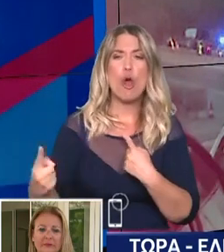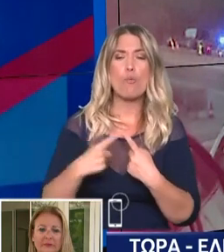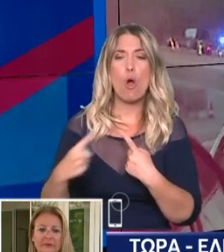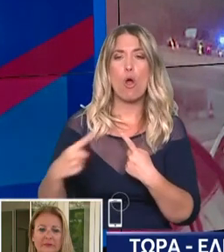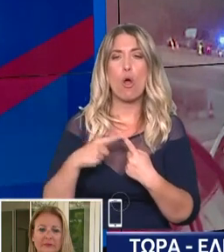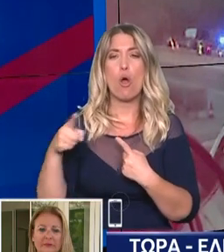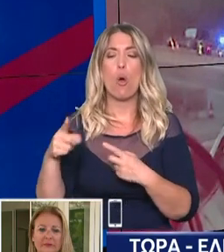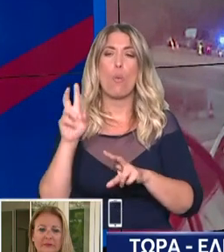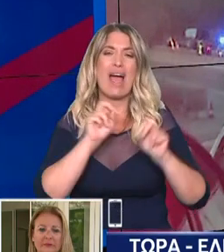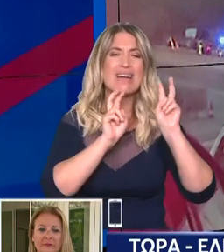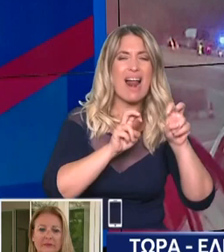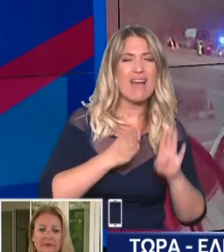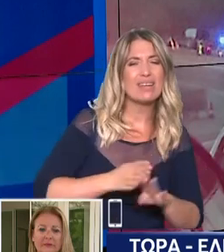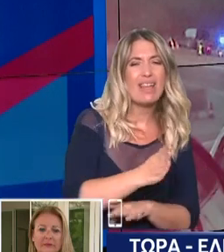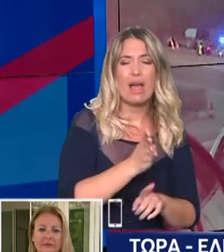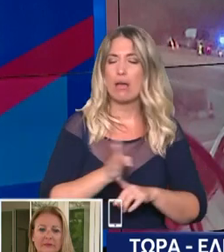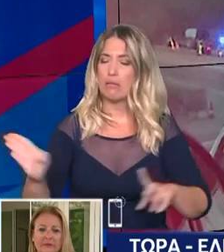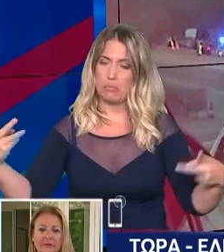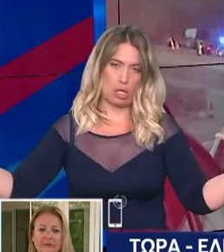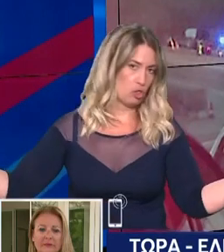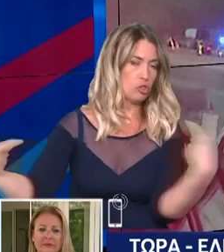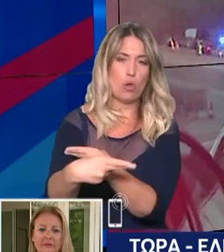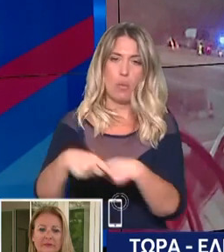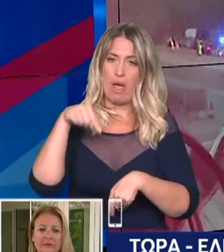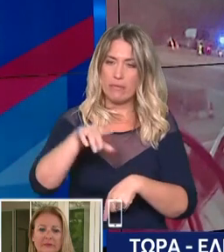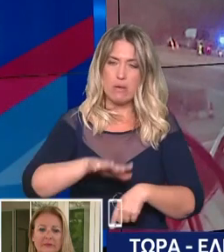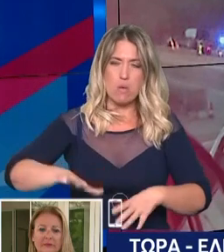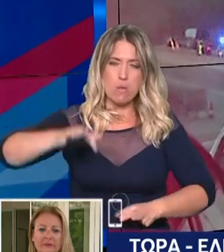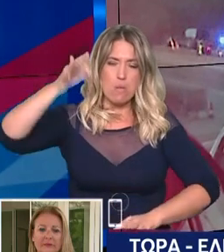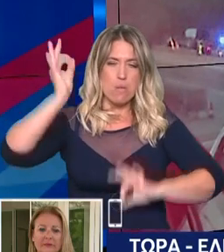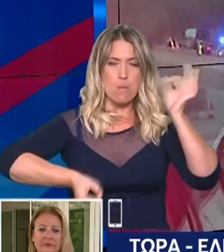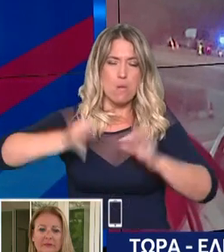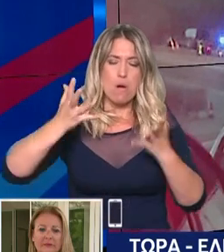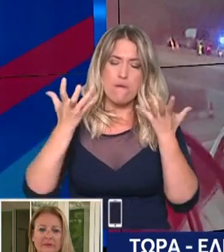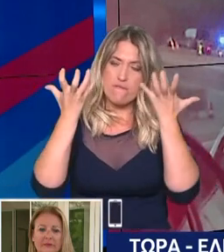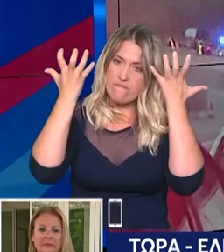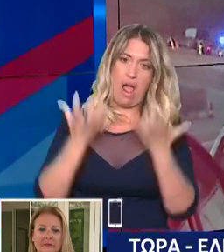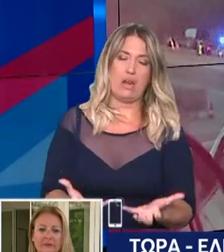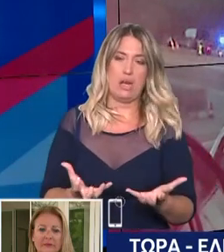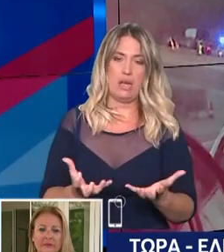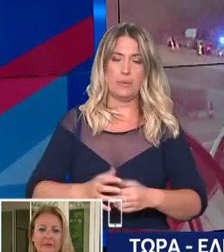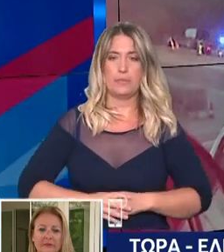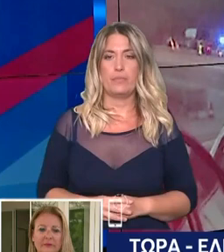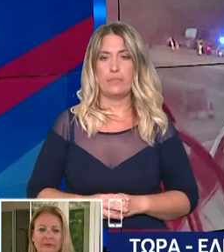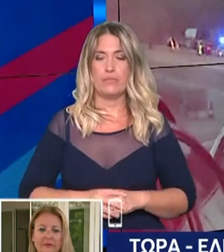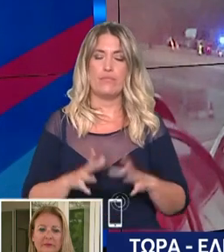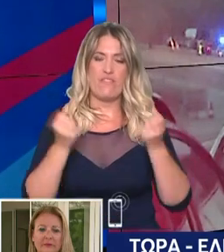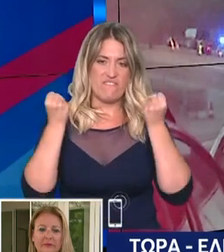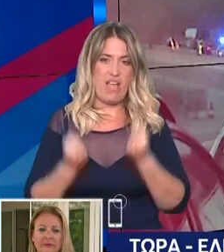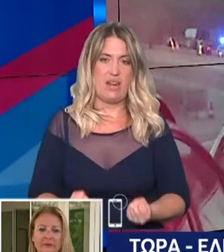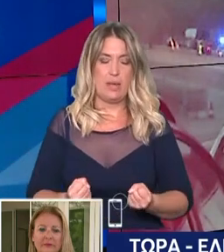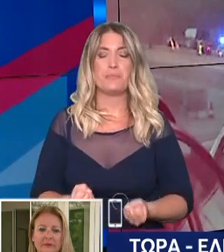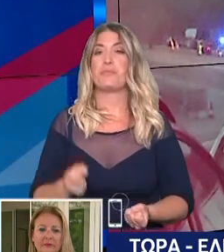προς Καλάβρητα έχουν διακοπεί, διότι και εκεί έχουμε σοβαρό θέμα και φοβερό. Άρα, λοιπόν, στην περιοχή. Λόγω της σφοδρής